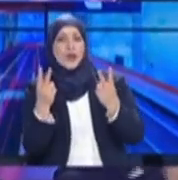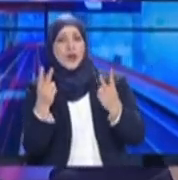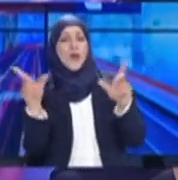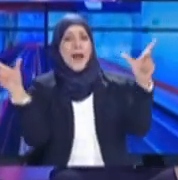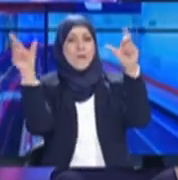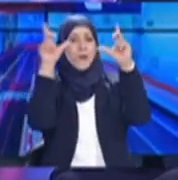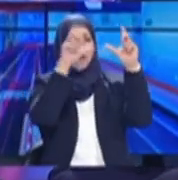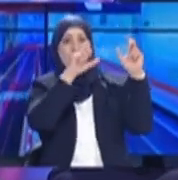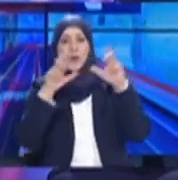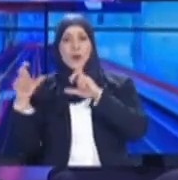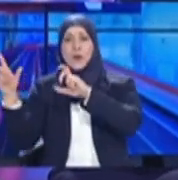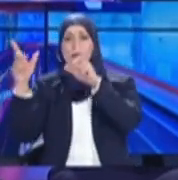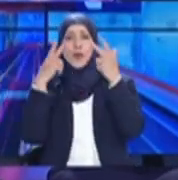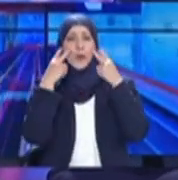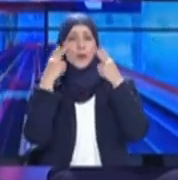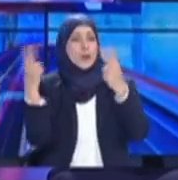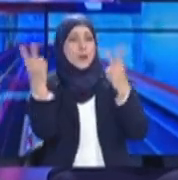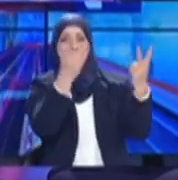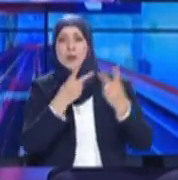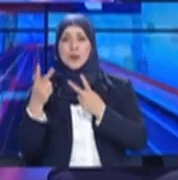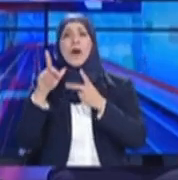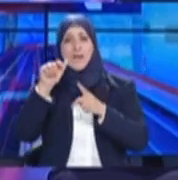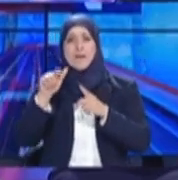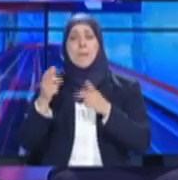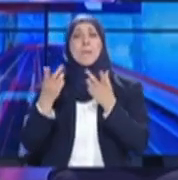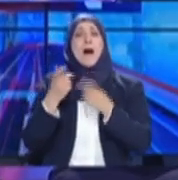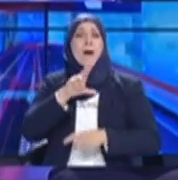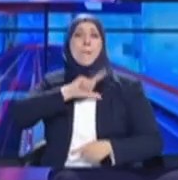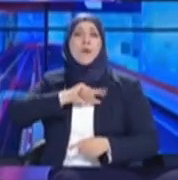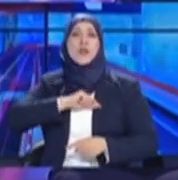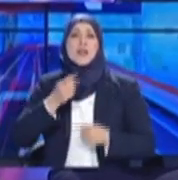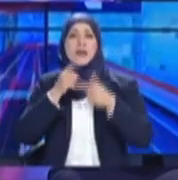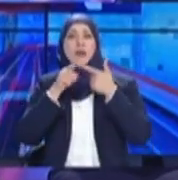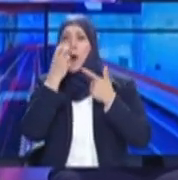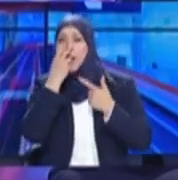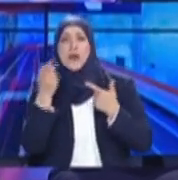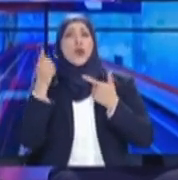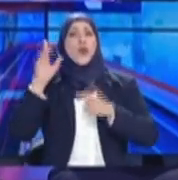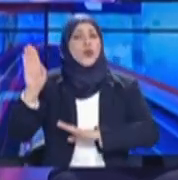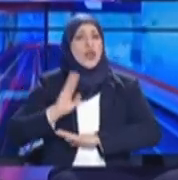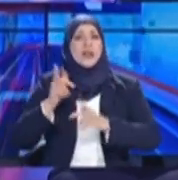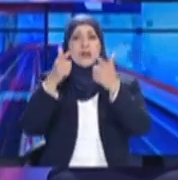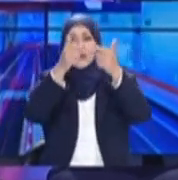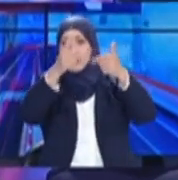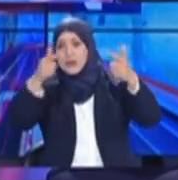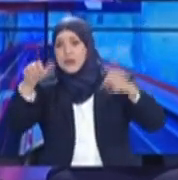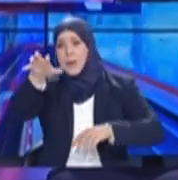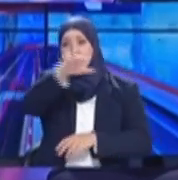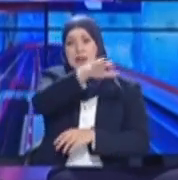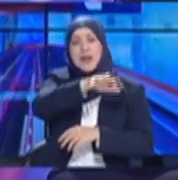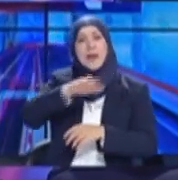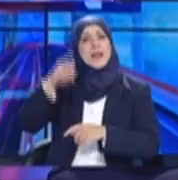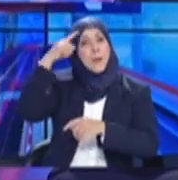اللي اه اه تواجد عدد كبير من قوات الامن الداخلي في هذه اللحظات لتامين حظر